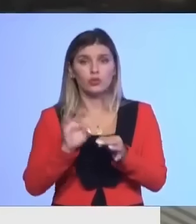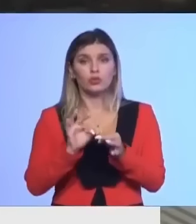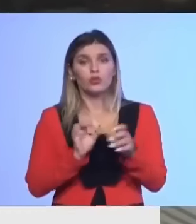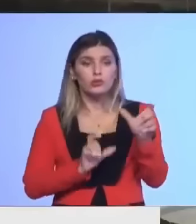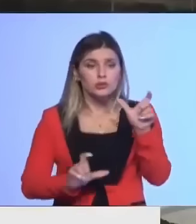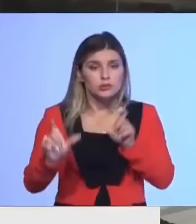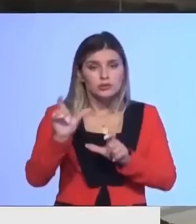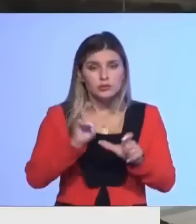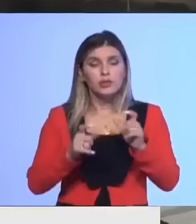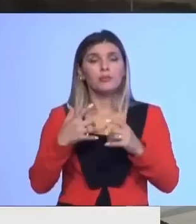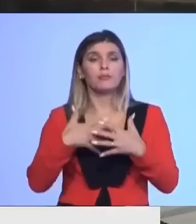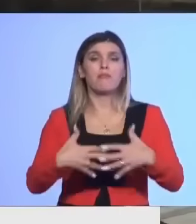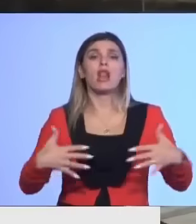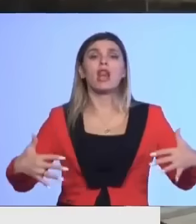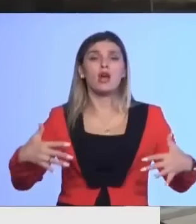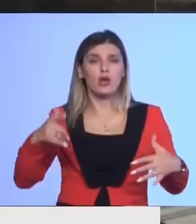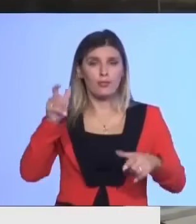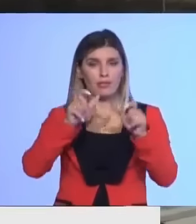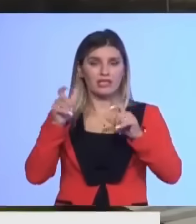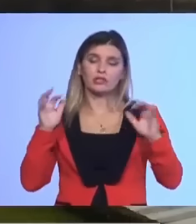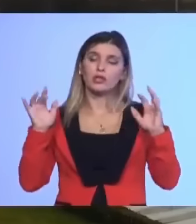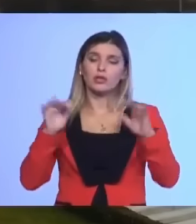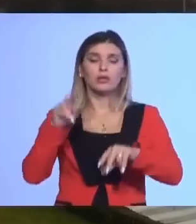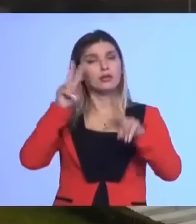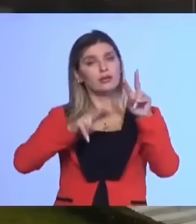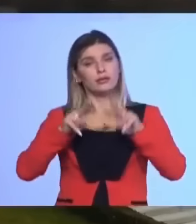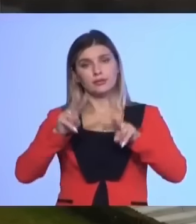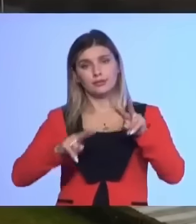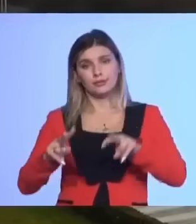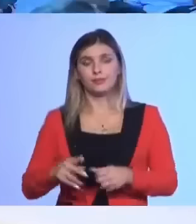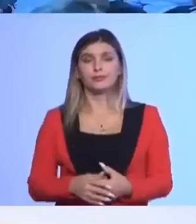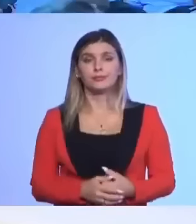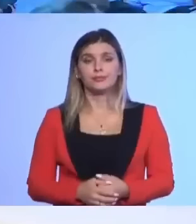të pritur miliona vizitorë të tjerë nga e gjithë bota.